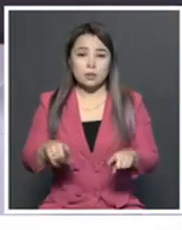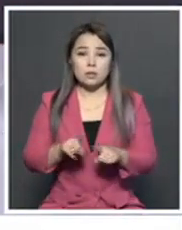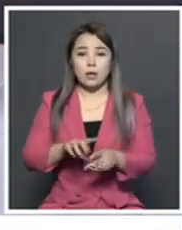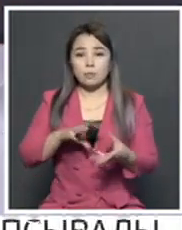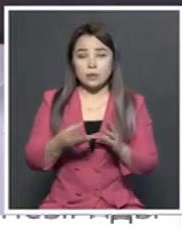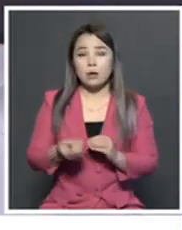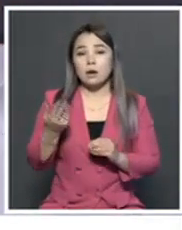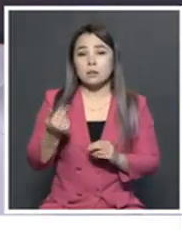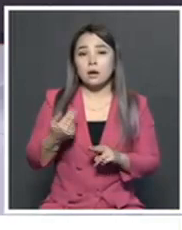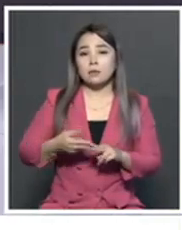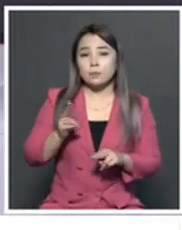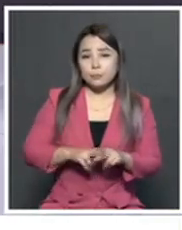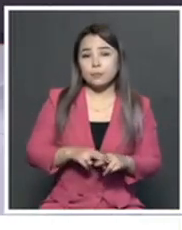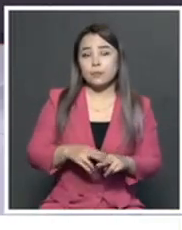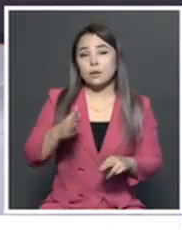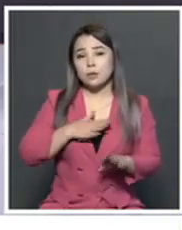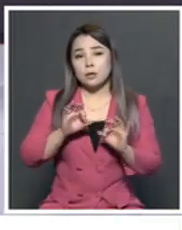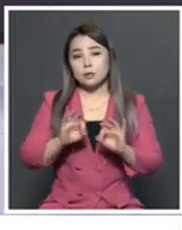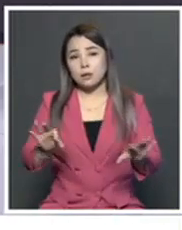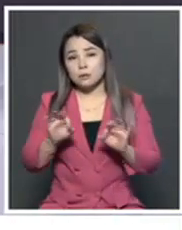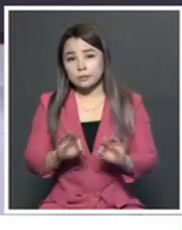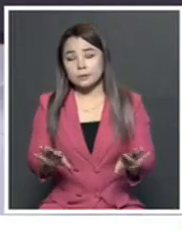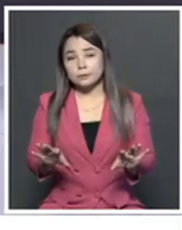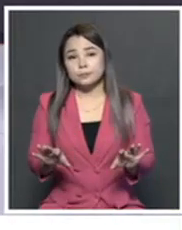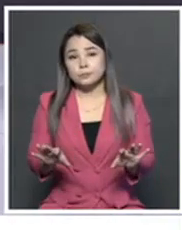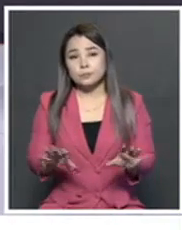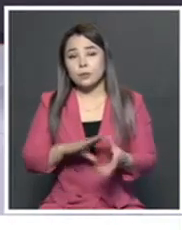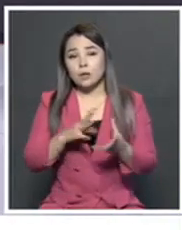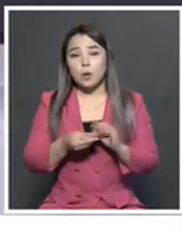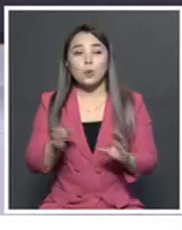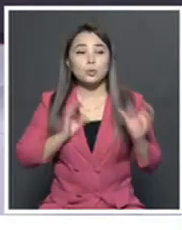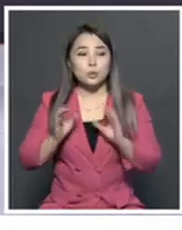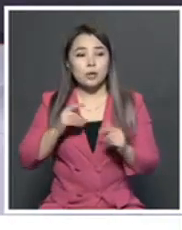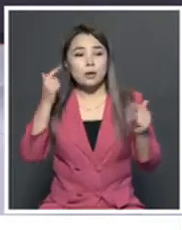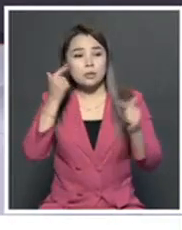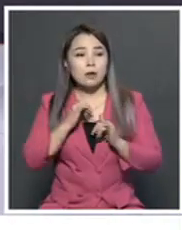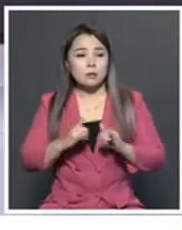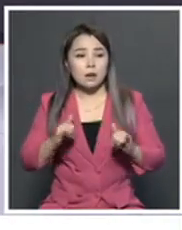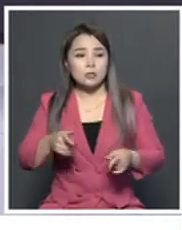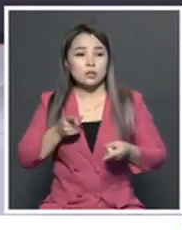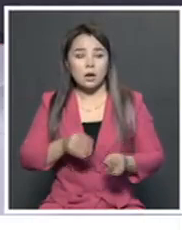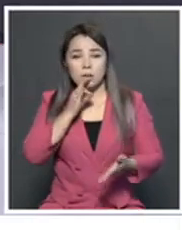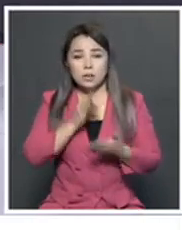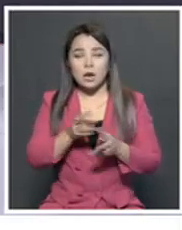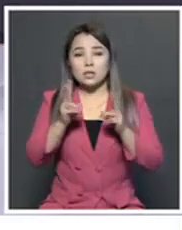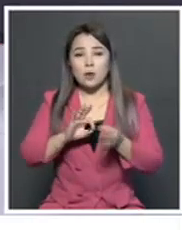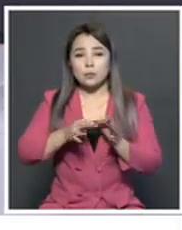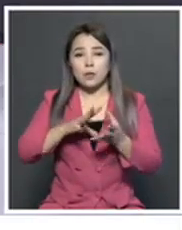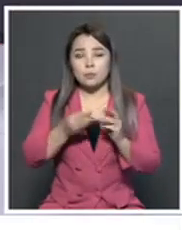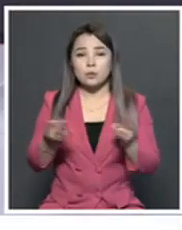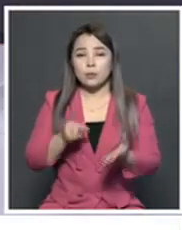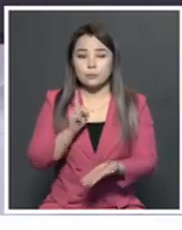барысында әрине, біз айтамыз, жалпы студенттің білімін шынайы түрде тексеру үшін